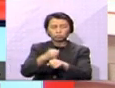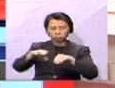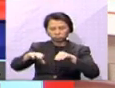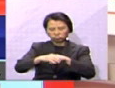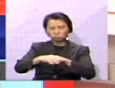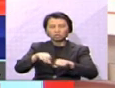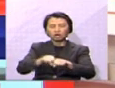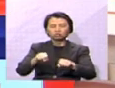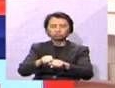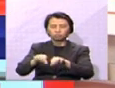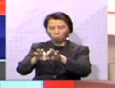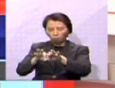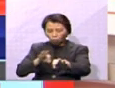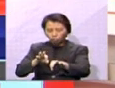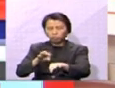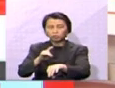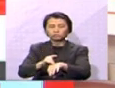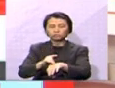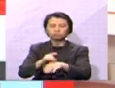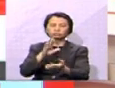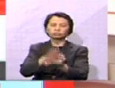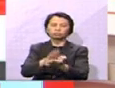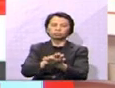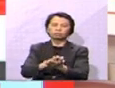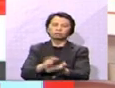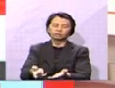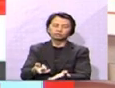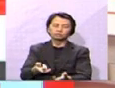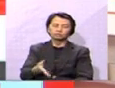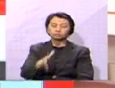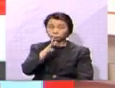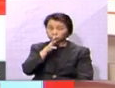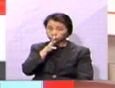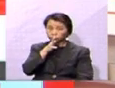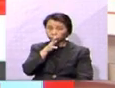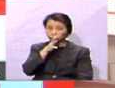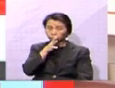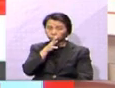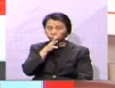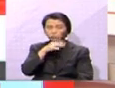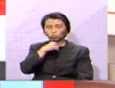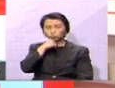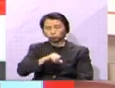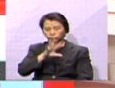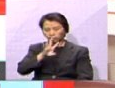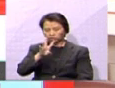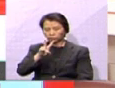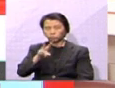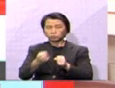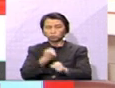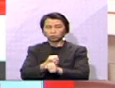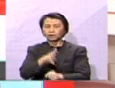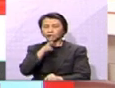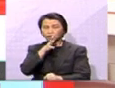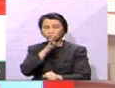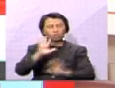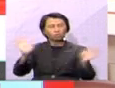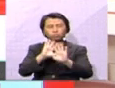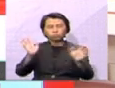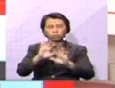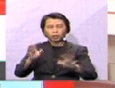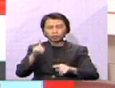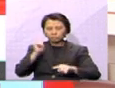kasut koyak ke sekolah di bacok Kelantan ya dan jelas ibunya mazilawati Ismail 42 tahun dia bukan tidak